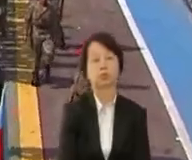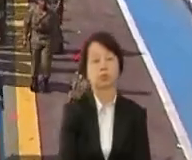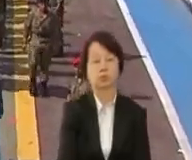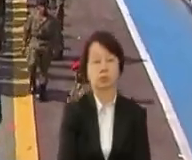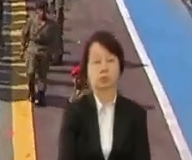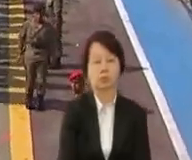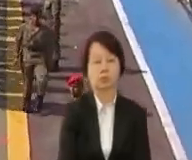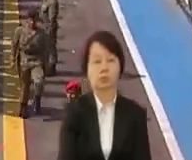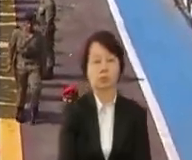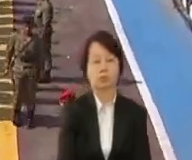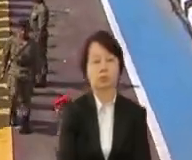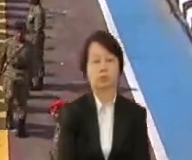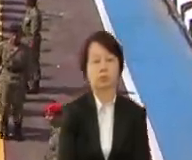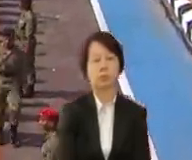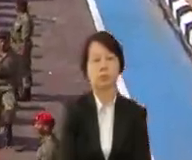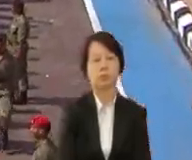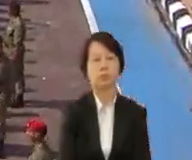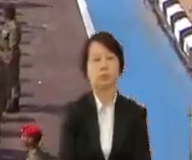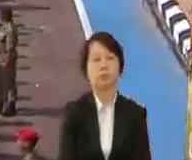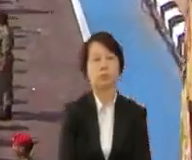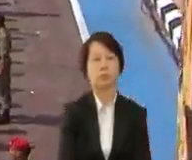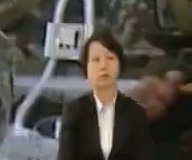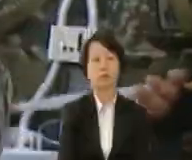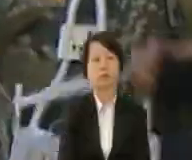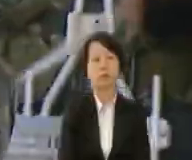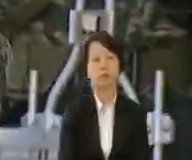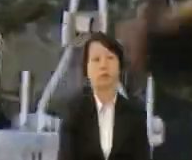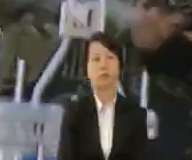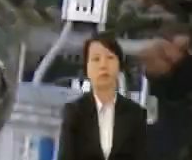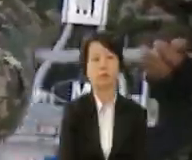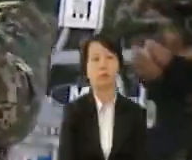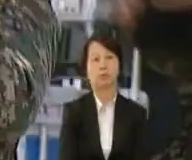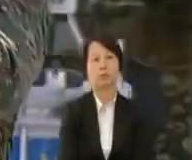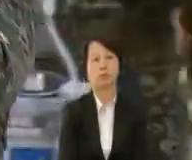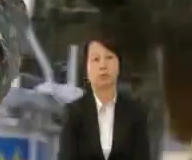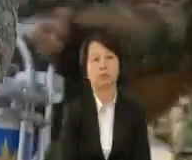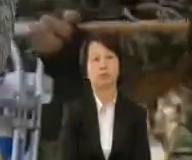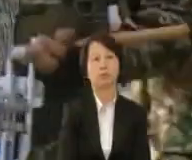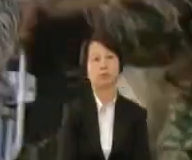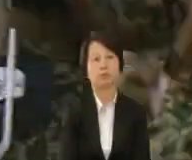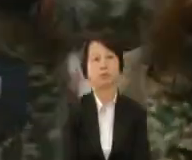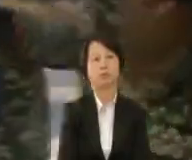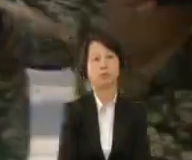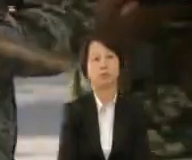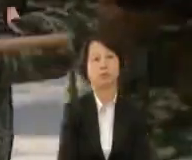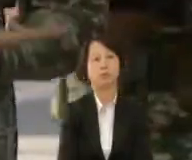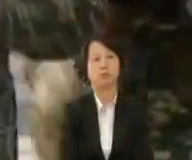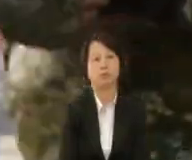Thank you.